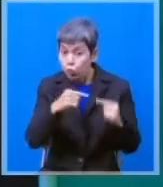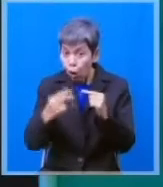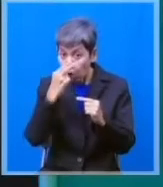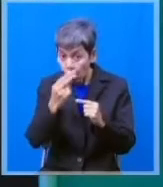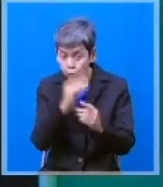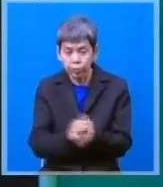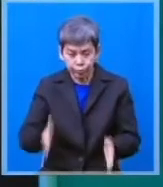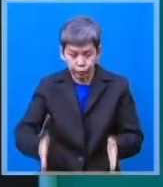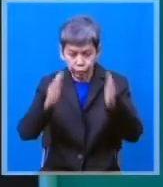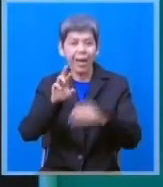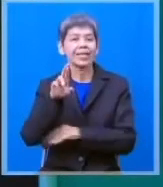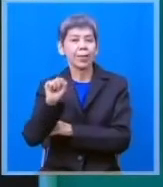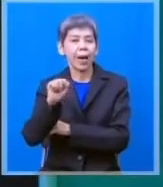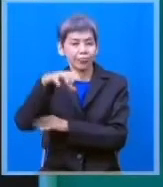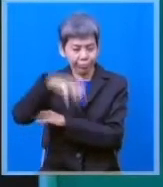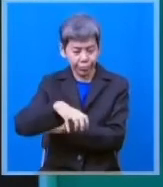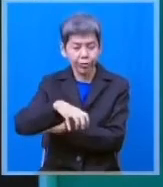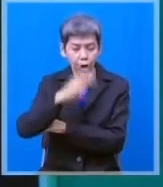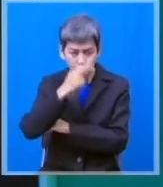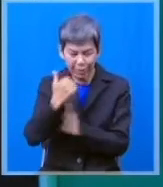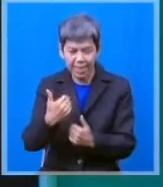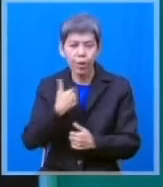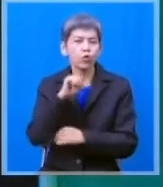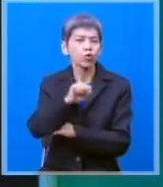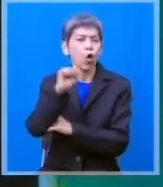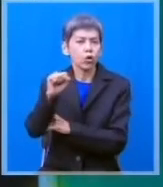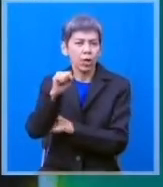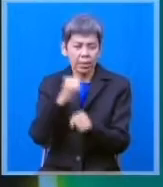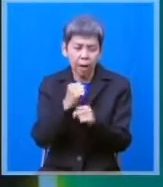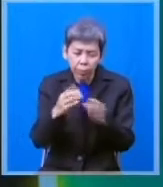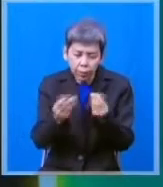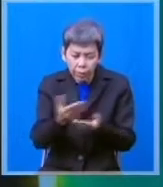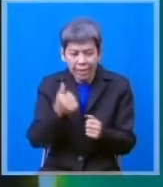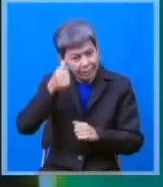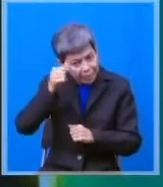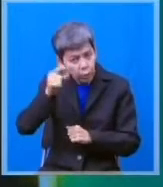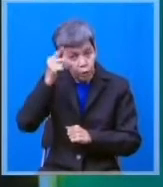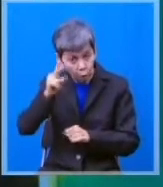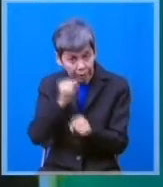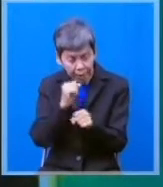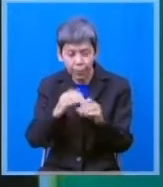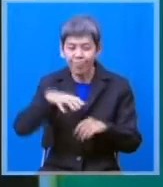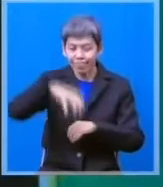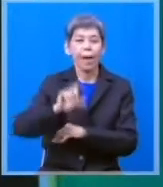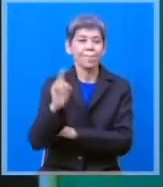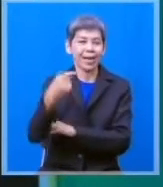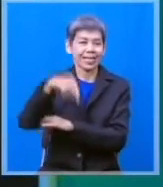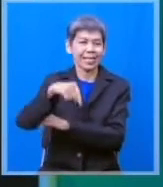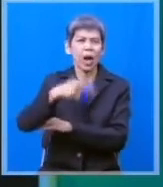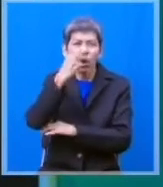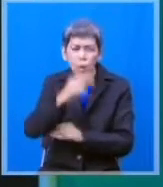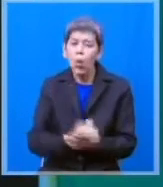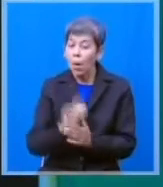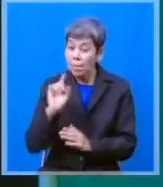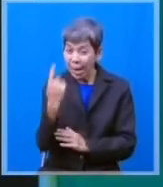ที่อาคารรัฐสภาแห่งใหม่ย่านเกียรติกายนะครับวันนี้ส.ส.ก็ได้ประชุมเป็นวันที่2แล้วนะครับในพื้นที่แห่งใหม่ที่นี้แต่ว่าด้วยความ